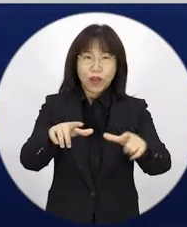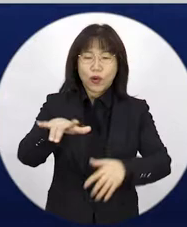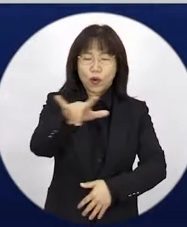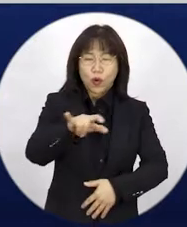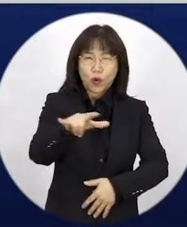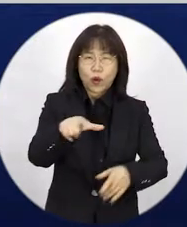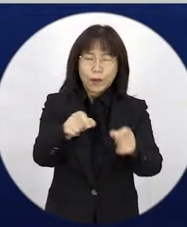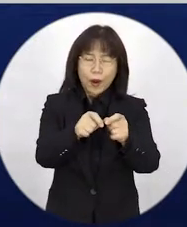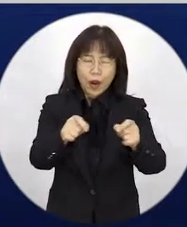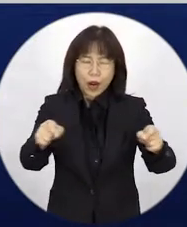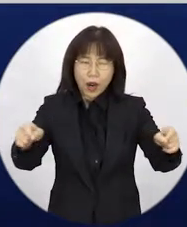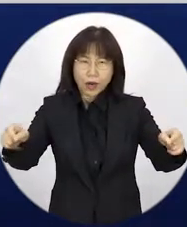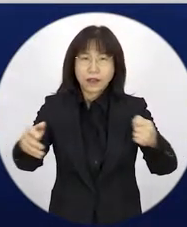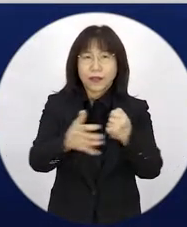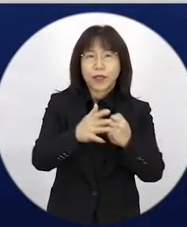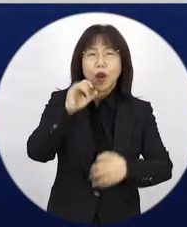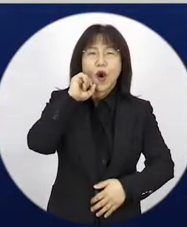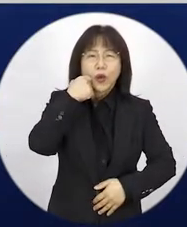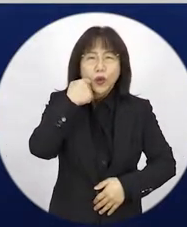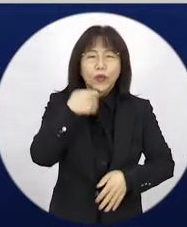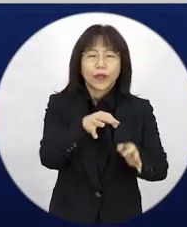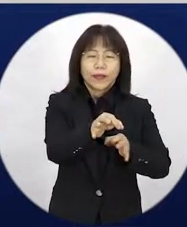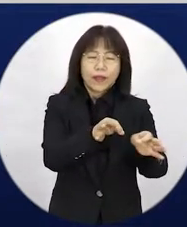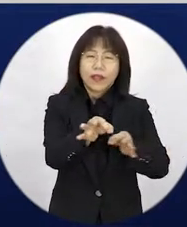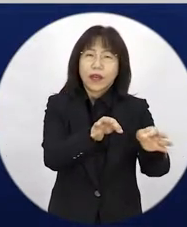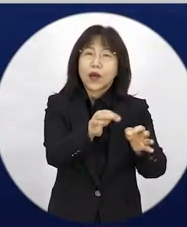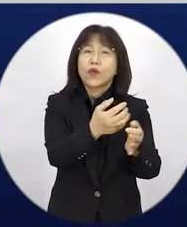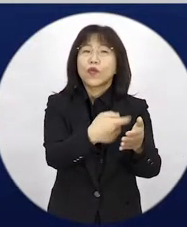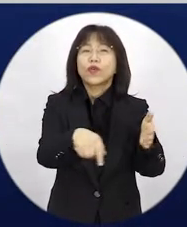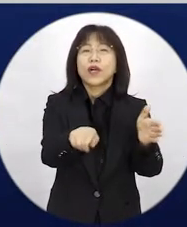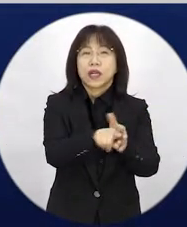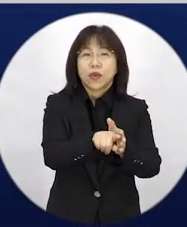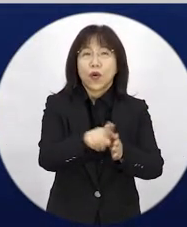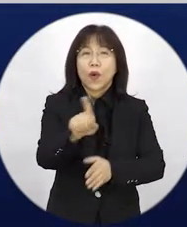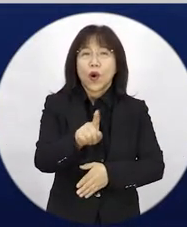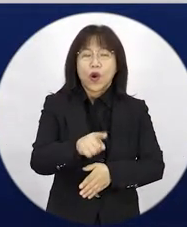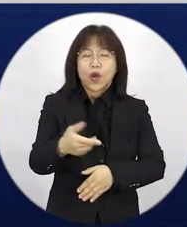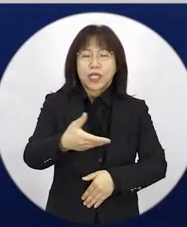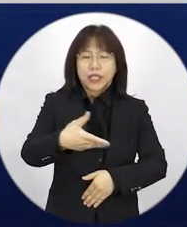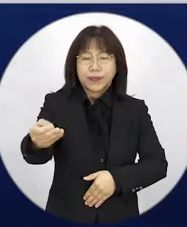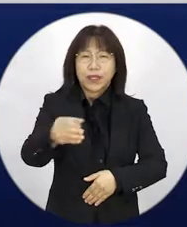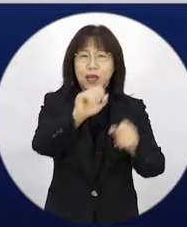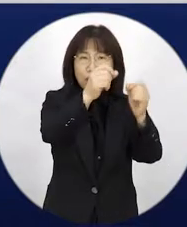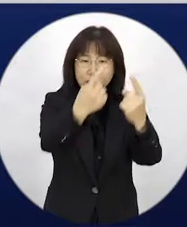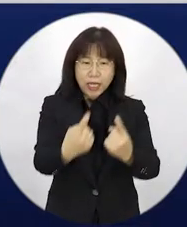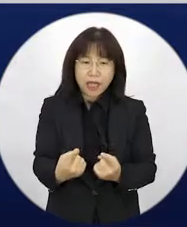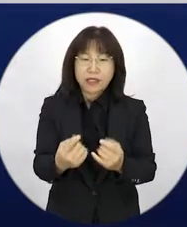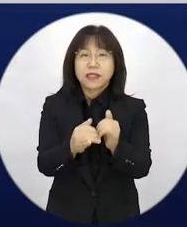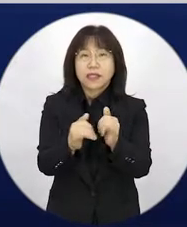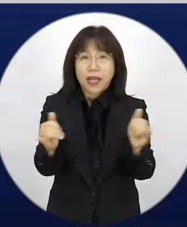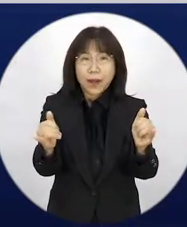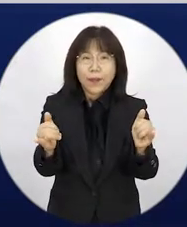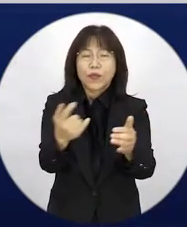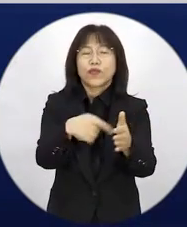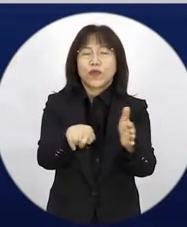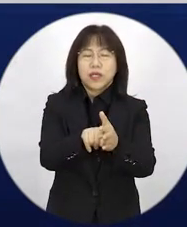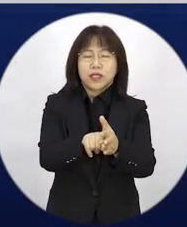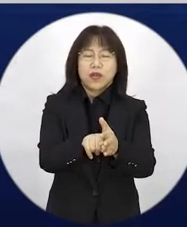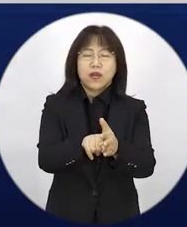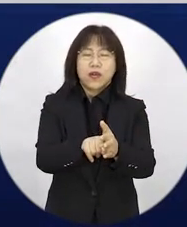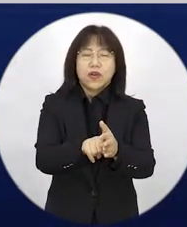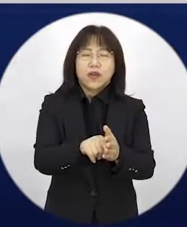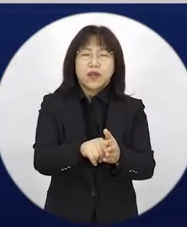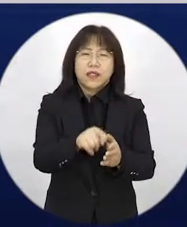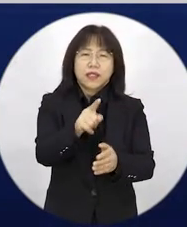강서구가 코로나19의 장기화로 어려움을 겪고 있는 소상공인들의 임대료를 인하해주는 임대인을 위해 2022년